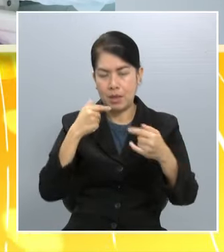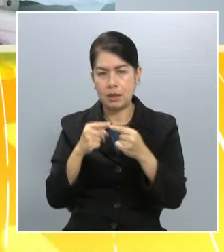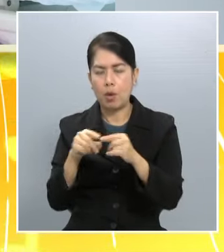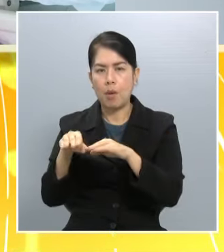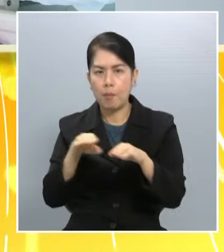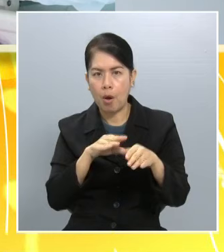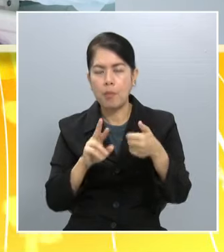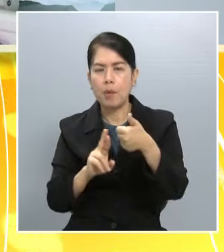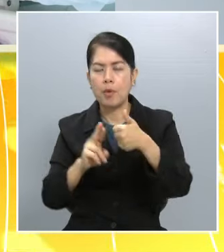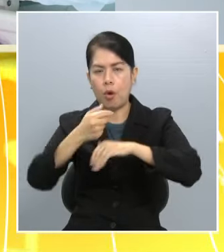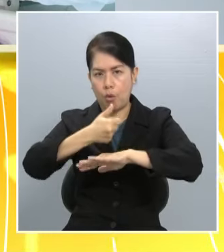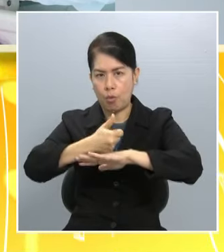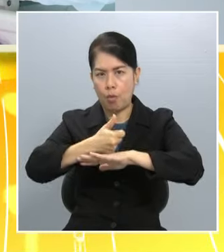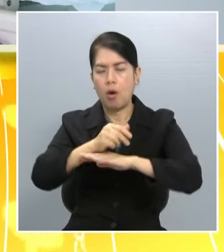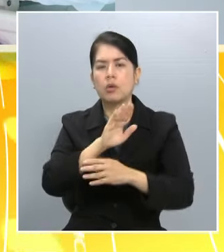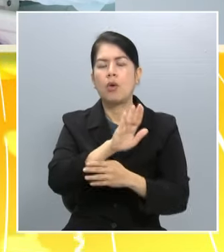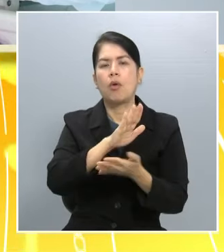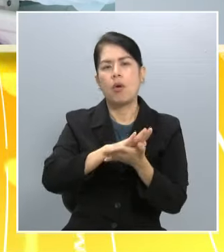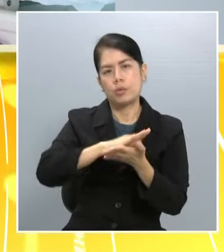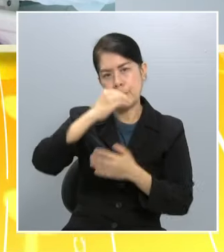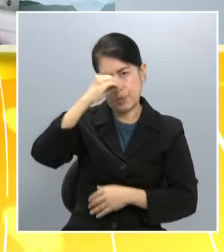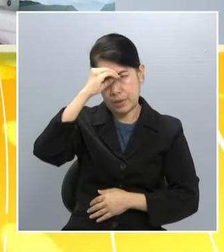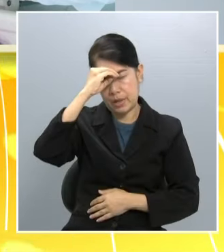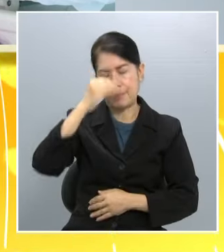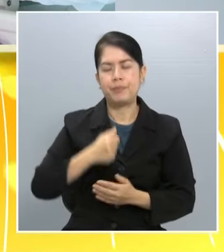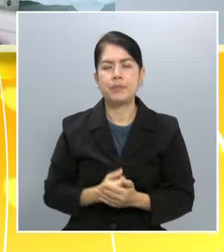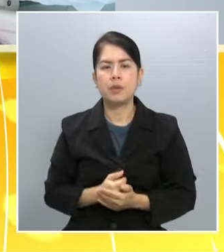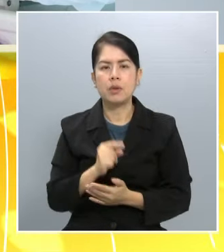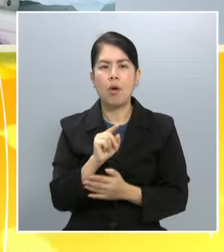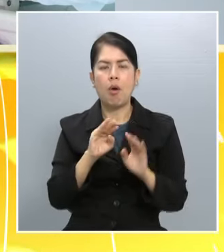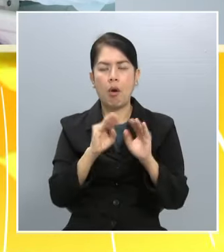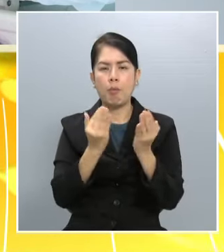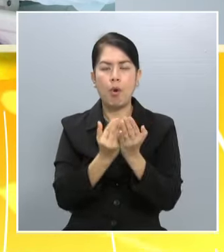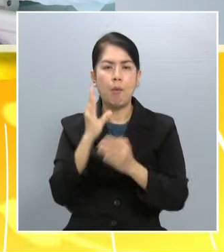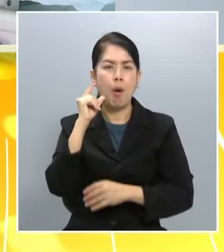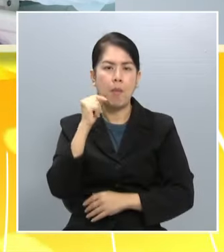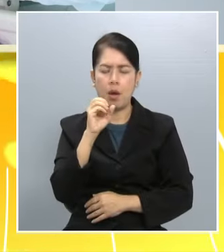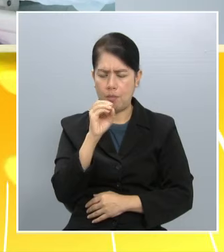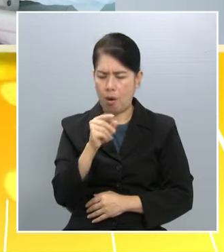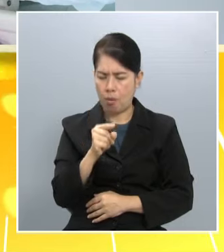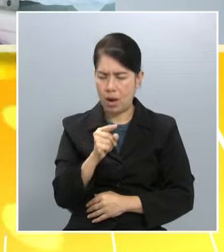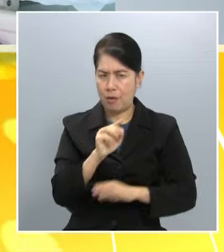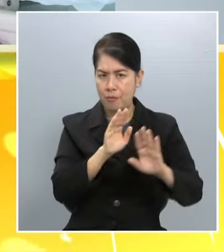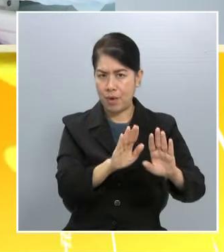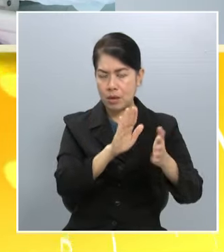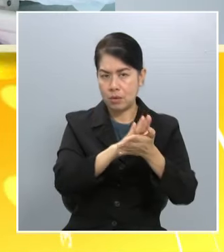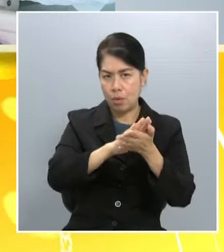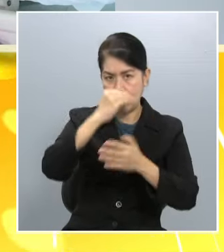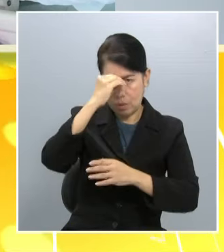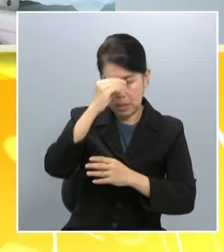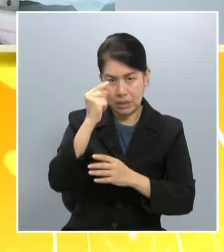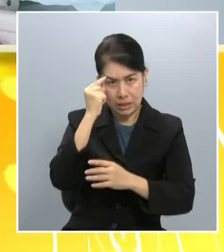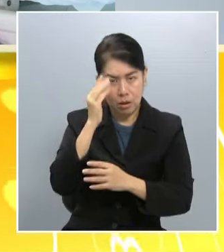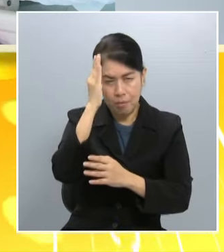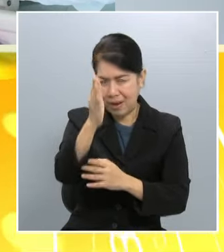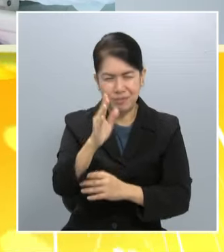กว่าแล้วก็ฝากโรงเรียนมานะฝากโรงเรียนมาว่าในคราวต่อไปเนี่ยให้โรงเรียนวางมาตรการแล้วก็ในกรณีของการท